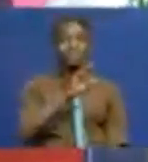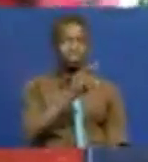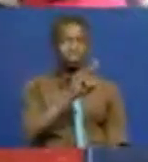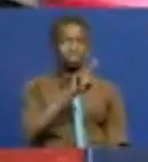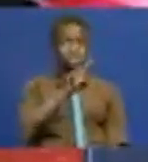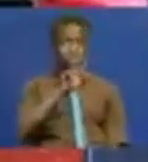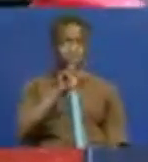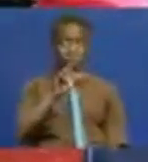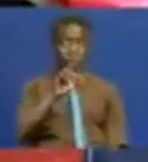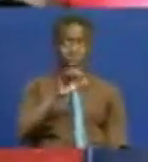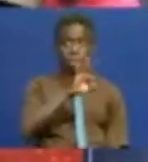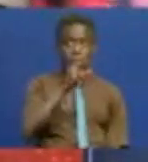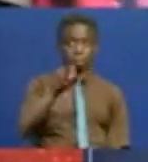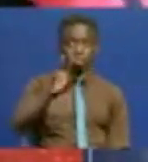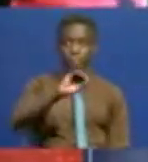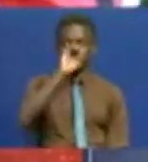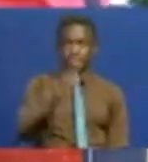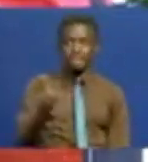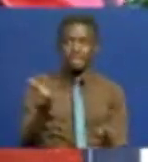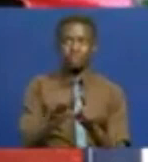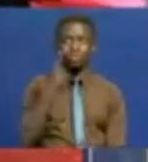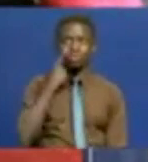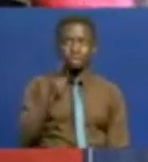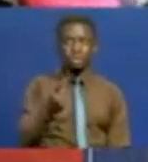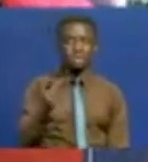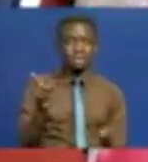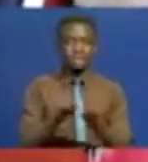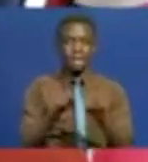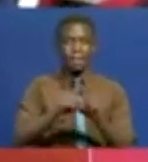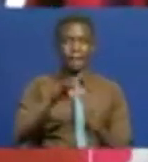utumiaji aina mbadala za kawi katika shughuli zake za